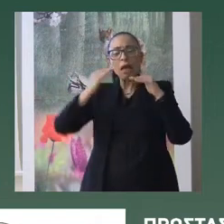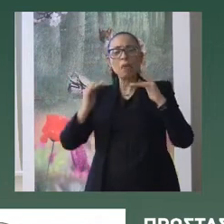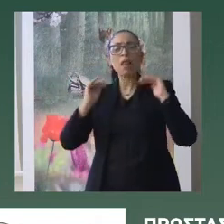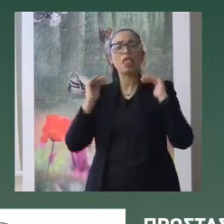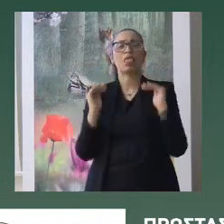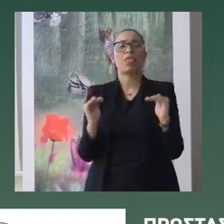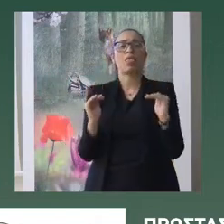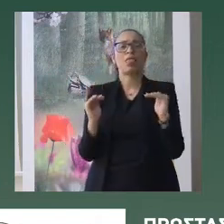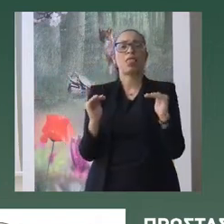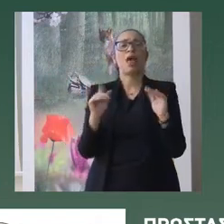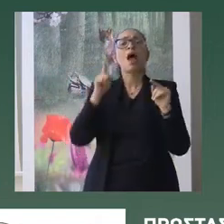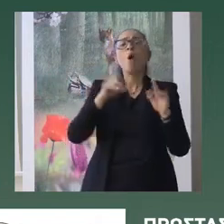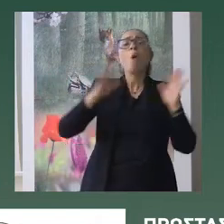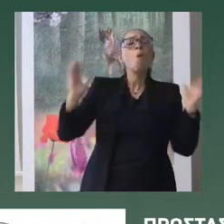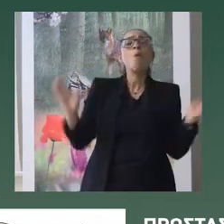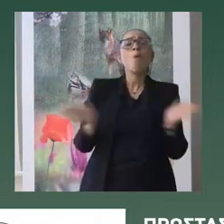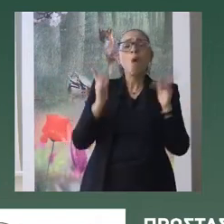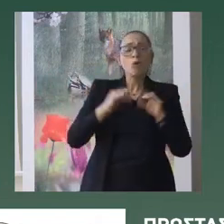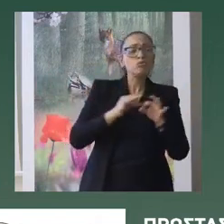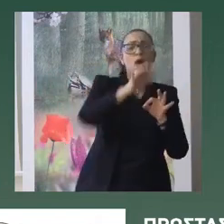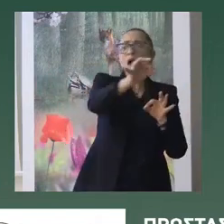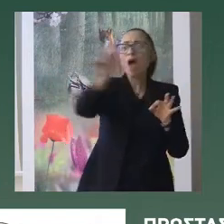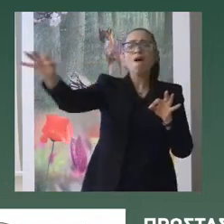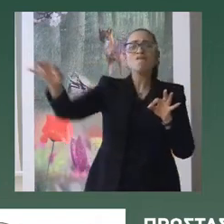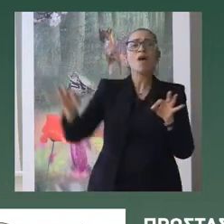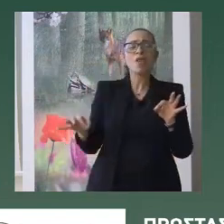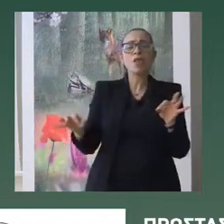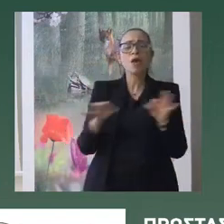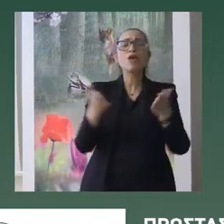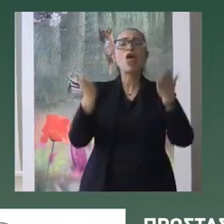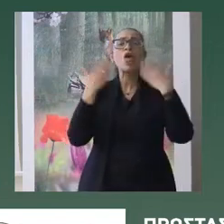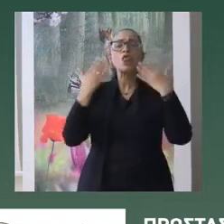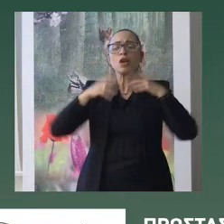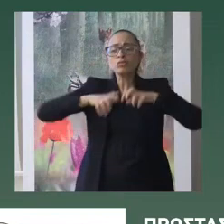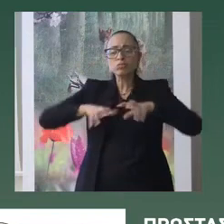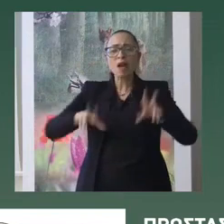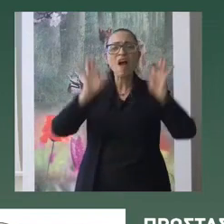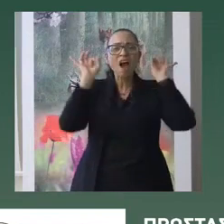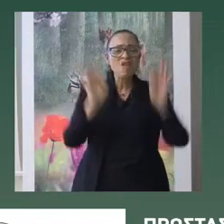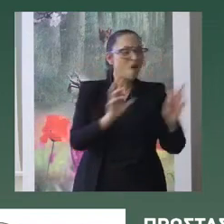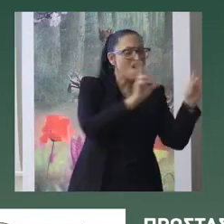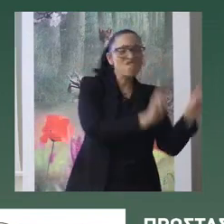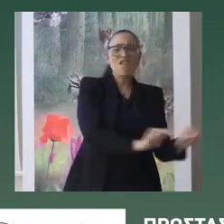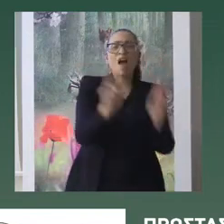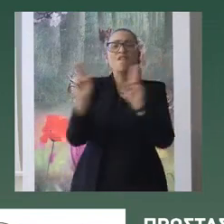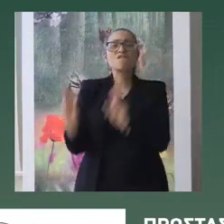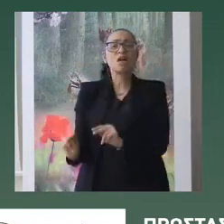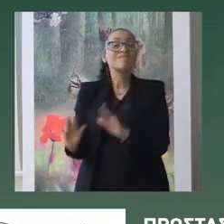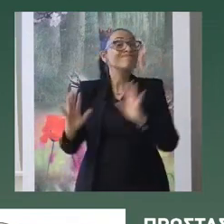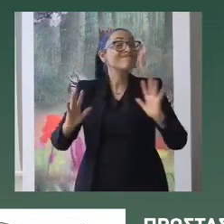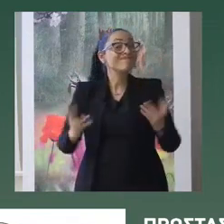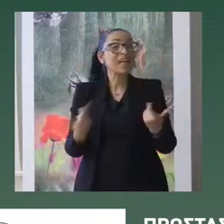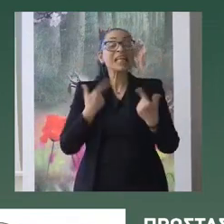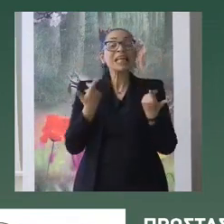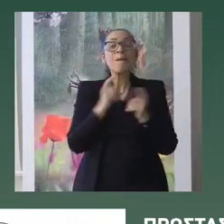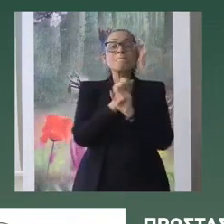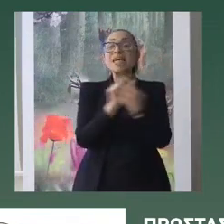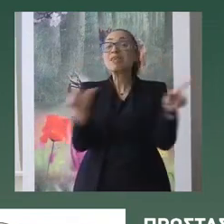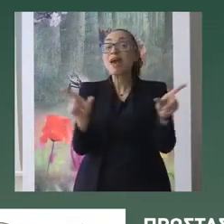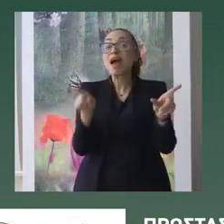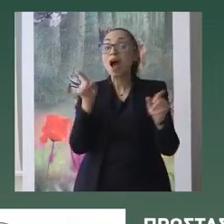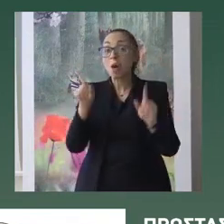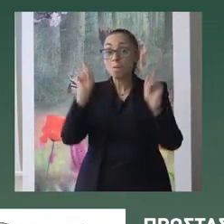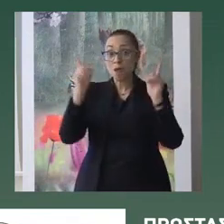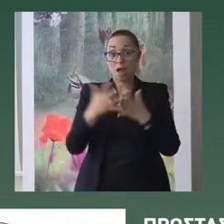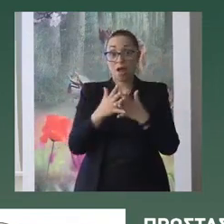σταθερή, που σημαίνει όσο και να είναι το ευαδόν του πάρκου, η δροσιστική επίδραση μένει ίδια. Άρα τι είναι το μήνυμα από αυτό,